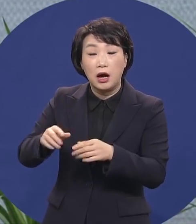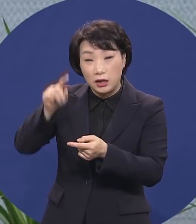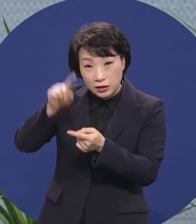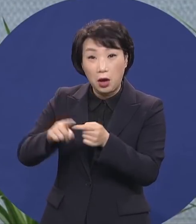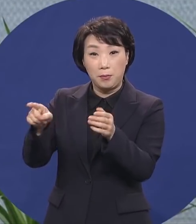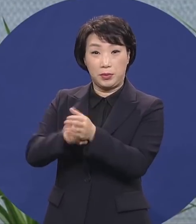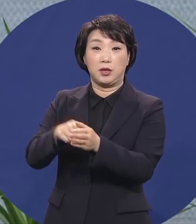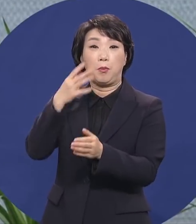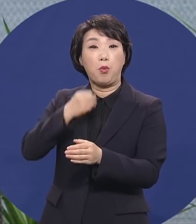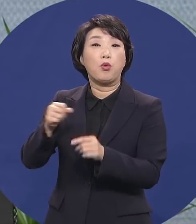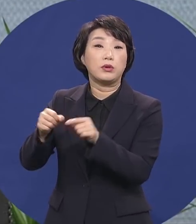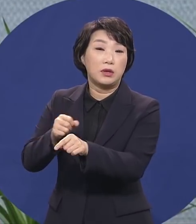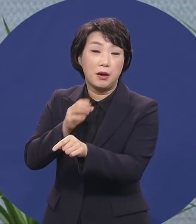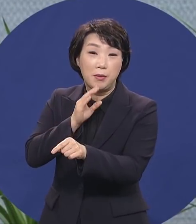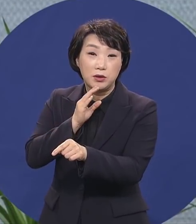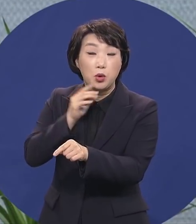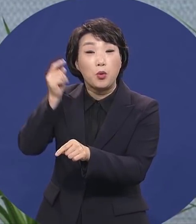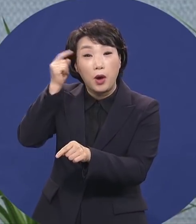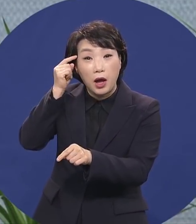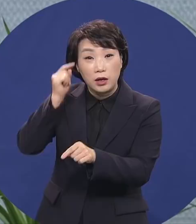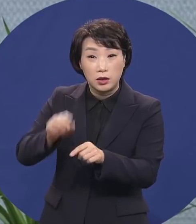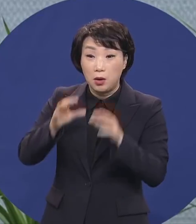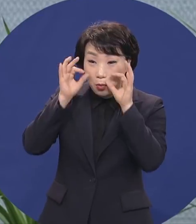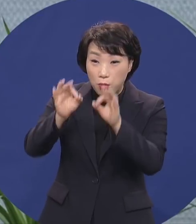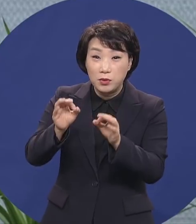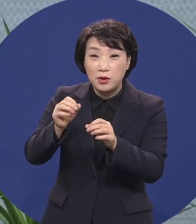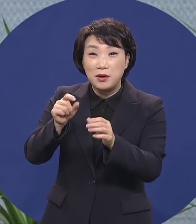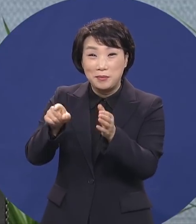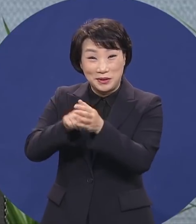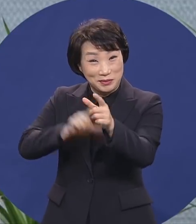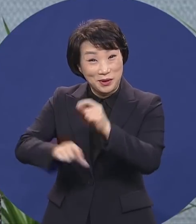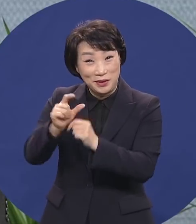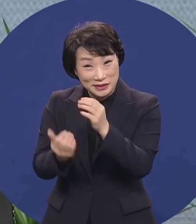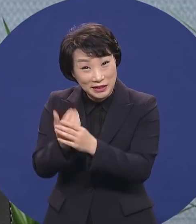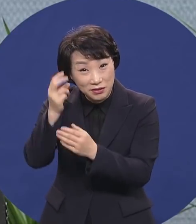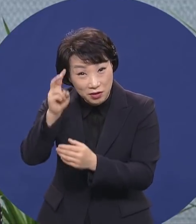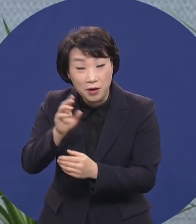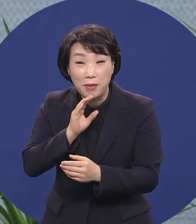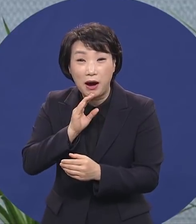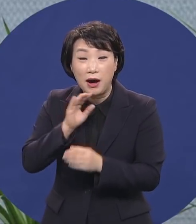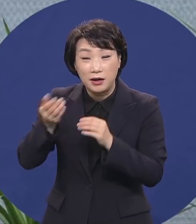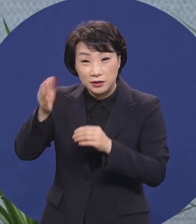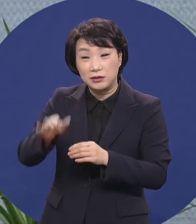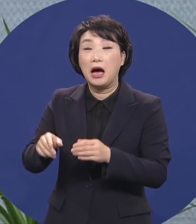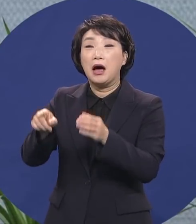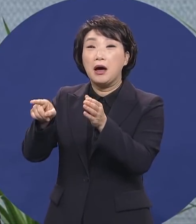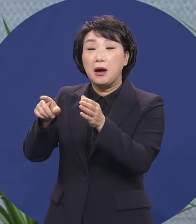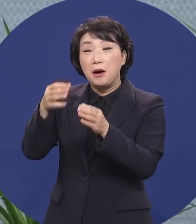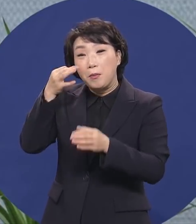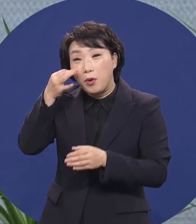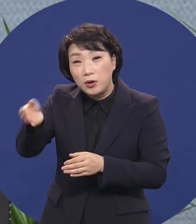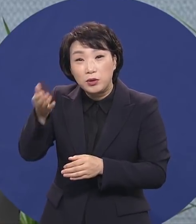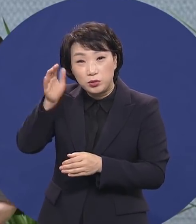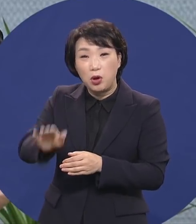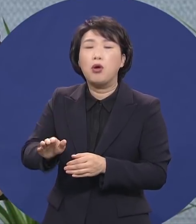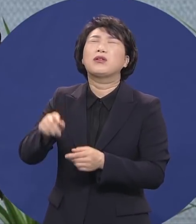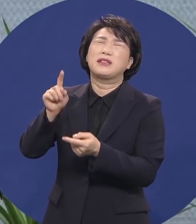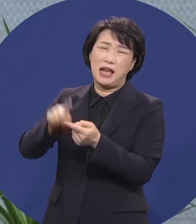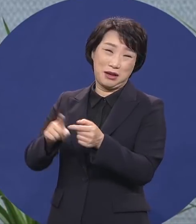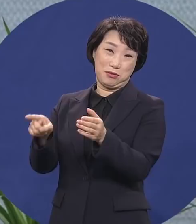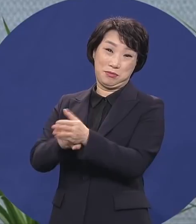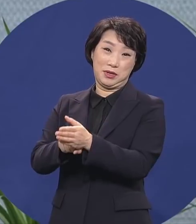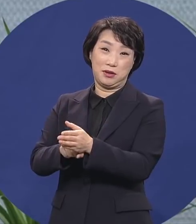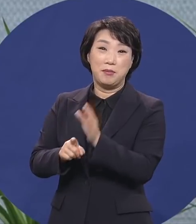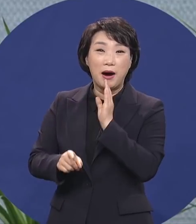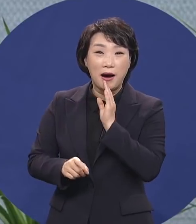게 복이야. 왜 그러냐? 보면 더 믿음이 생기겠지만 안 봐도 우리 될 줄로 믿어야. 남이 된